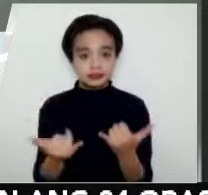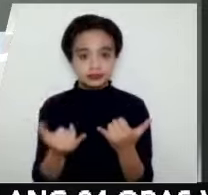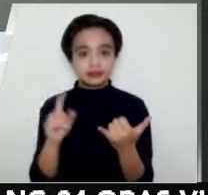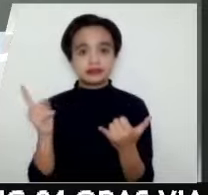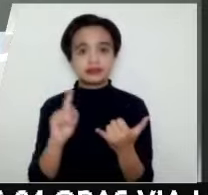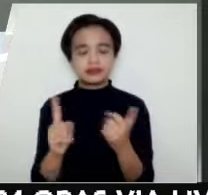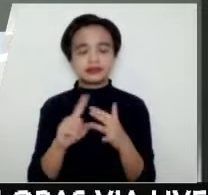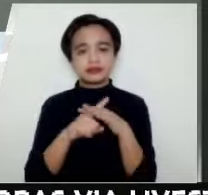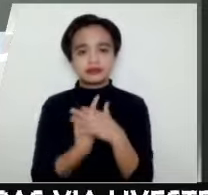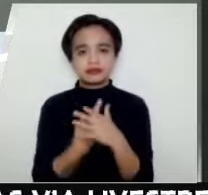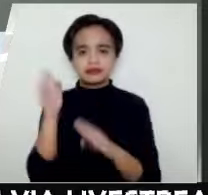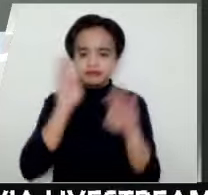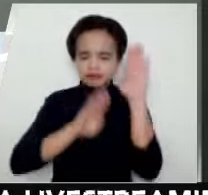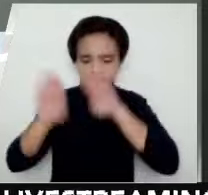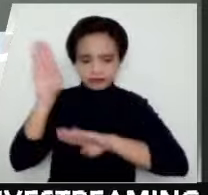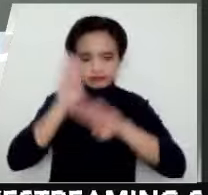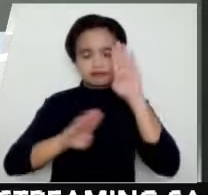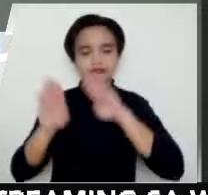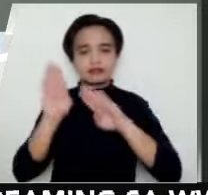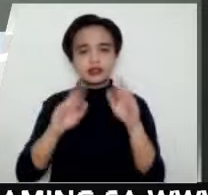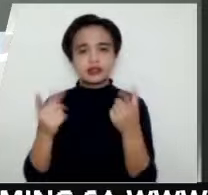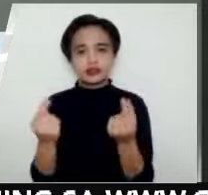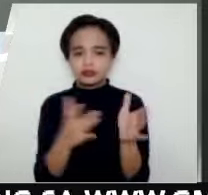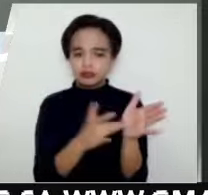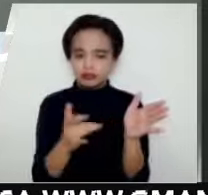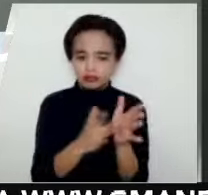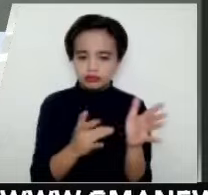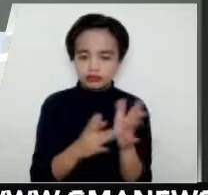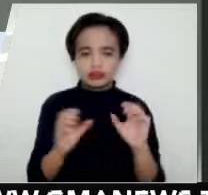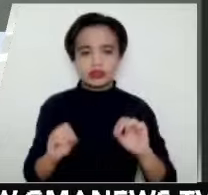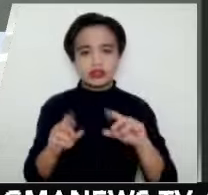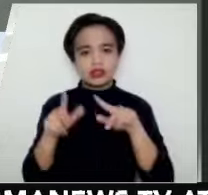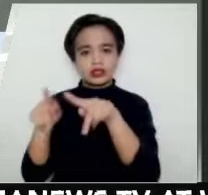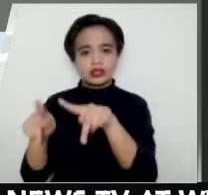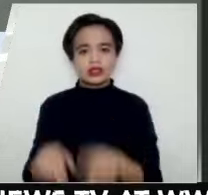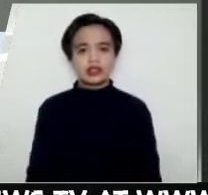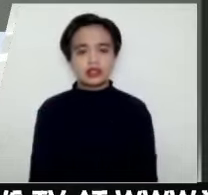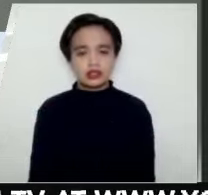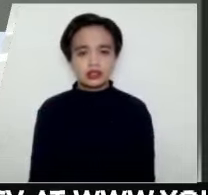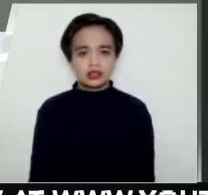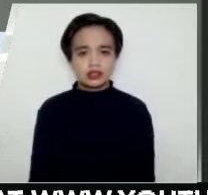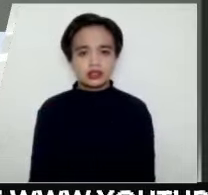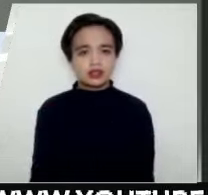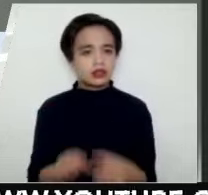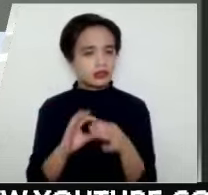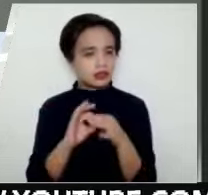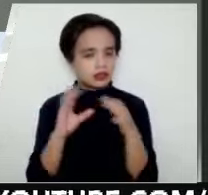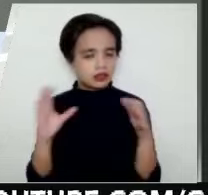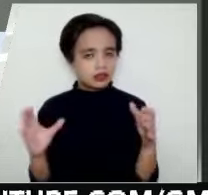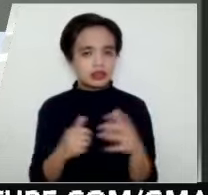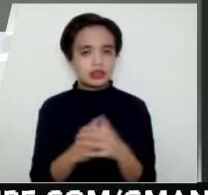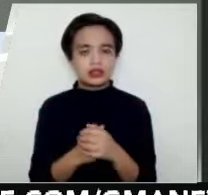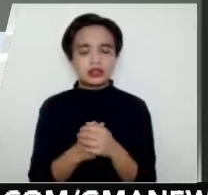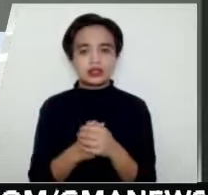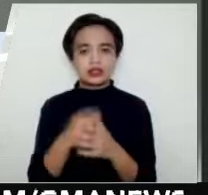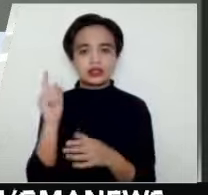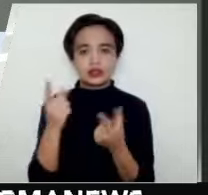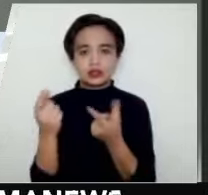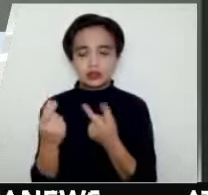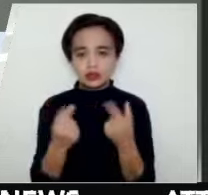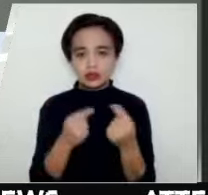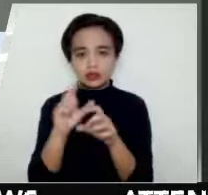of opportunism, blatant attempts of destabilization, and last ditch to cling to the